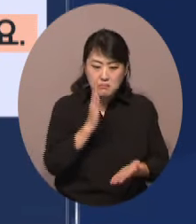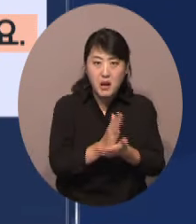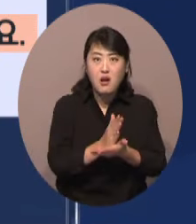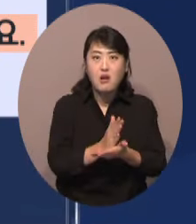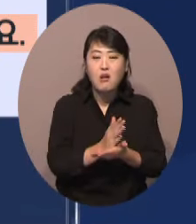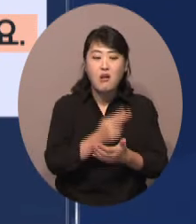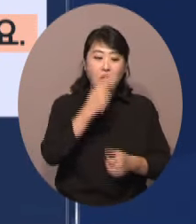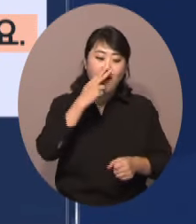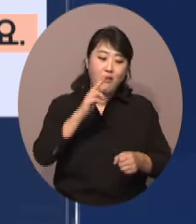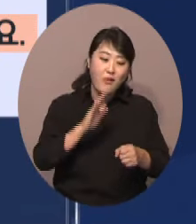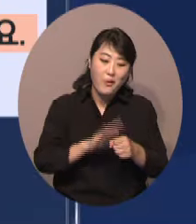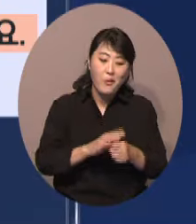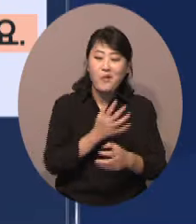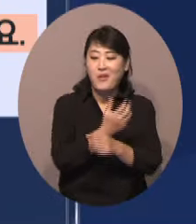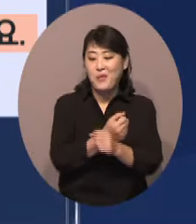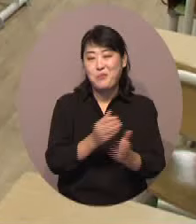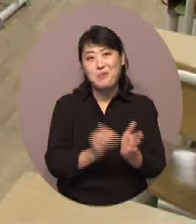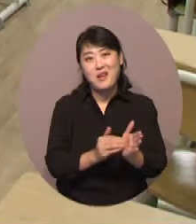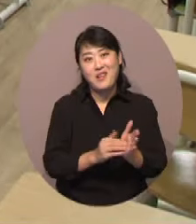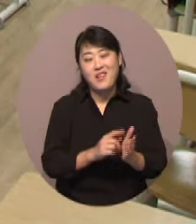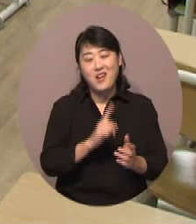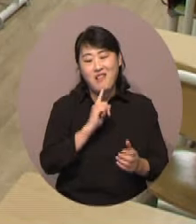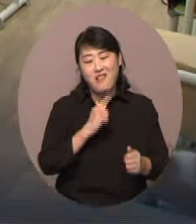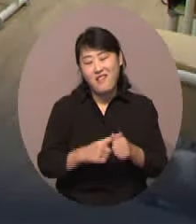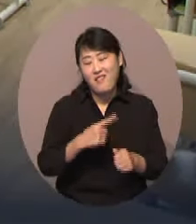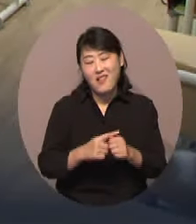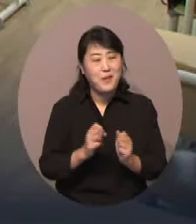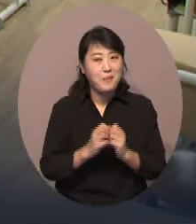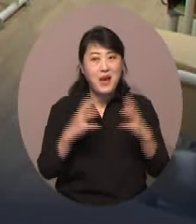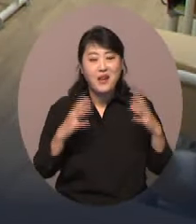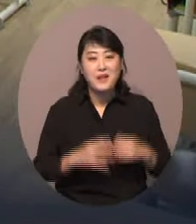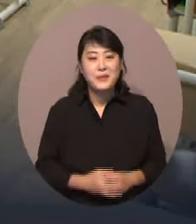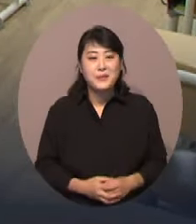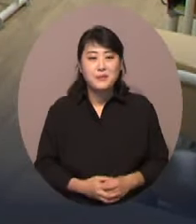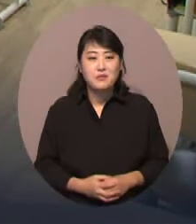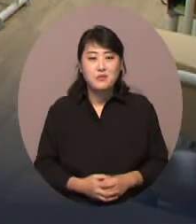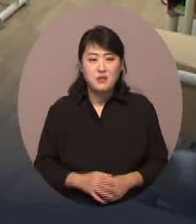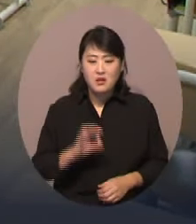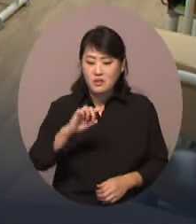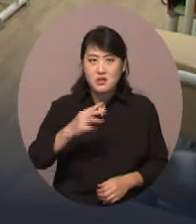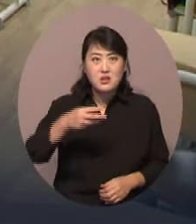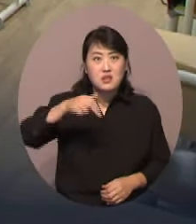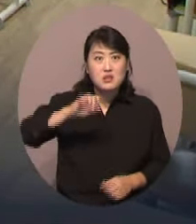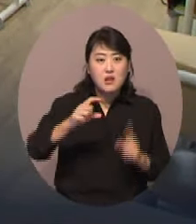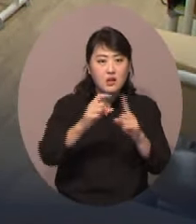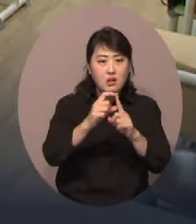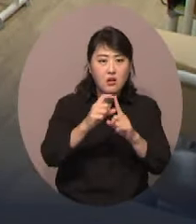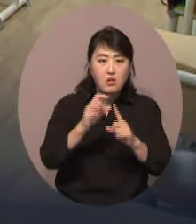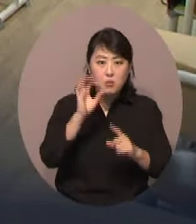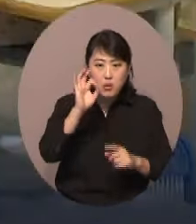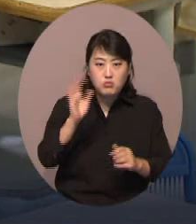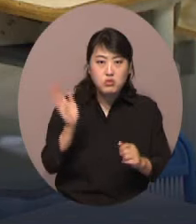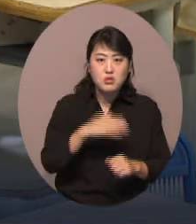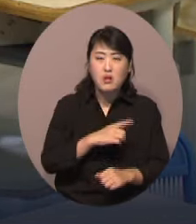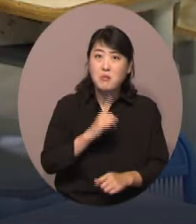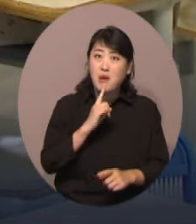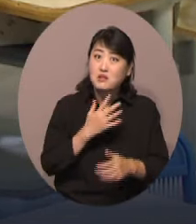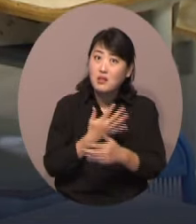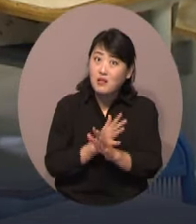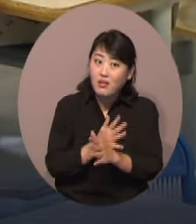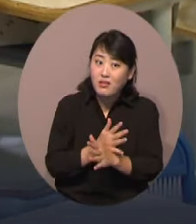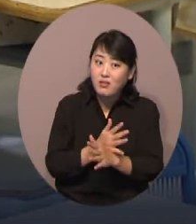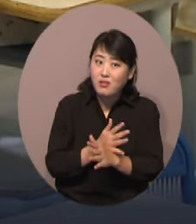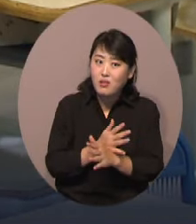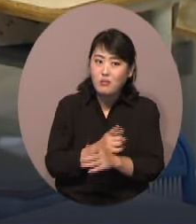받았다는 비판이 터져나왔습니다 질이라는 말을 들었을 때부터 이게 무슨 말장난도 아니고 어떠한